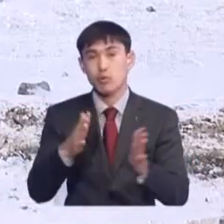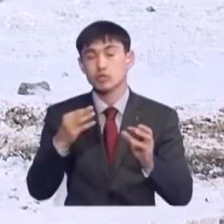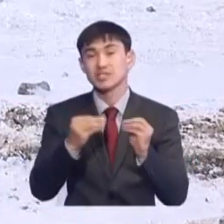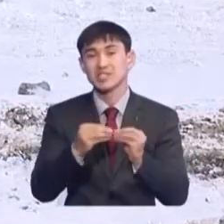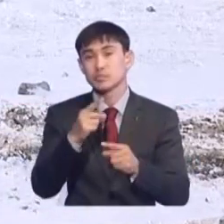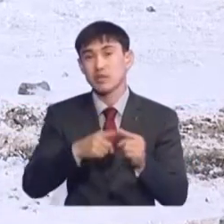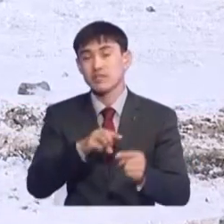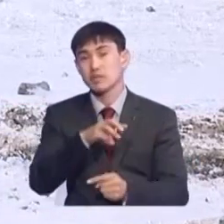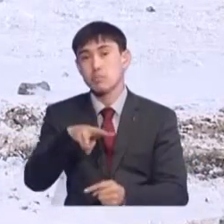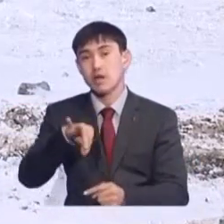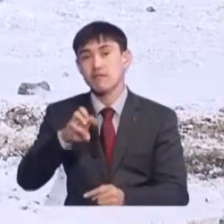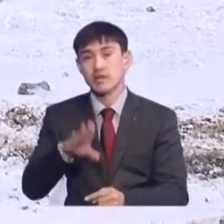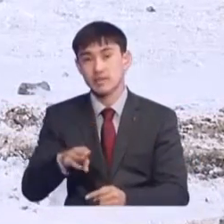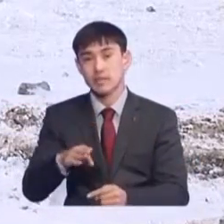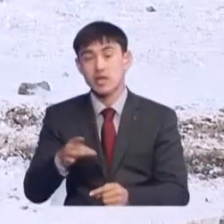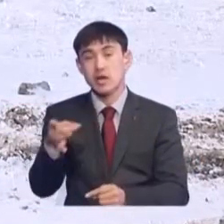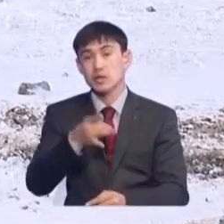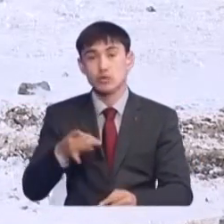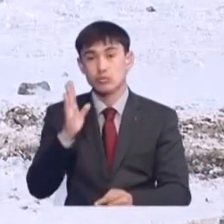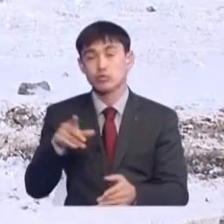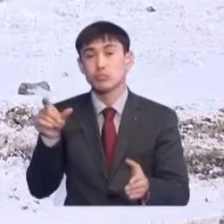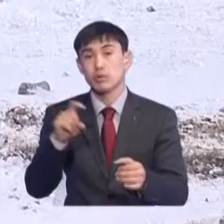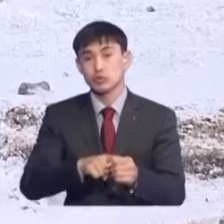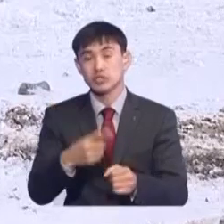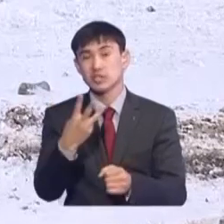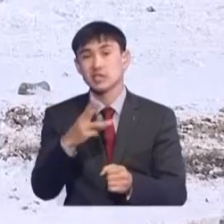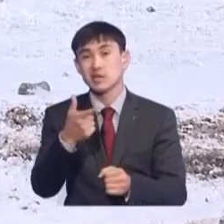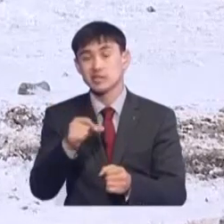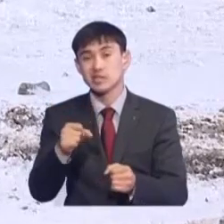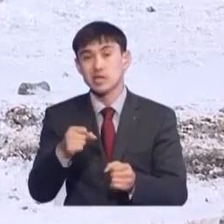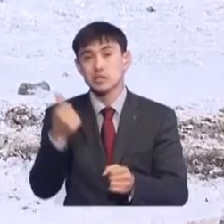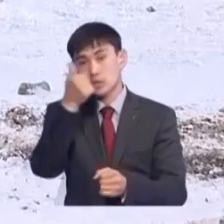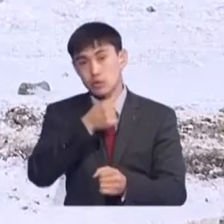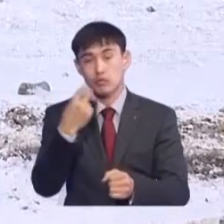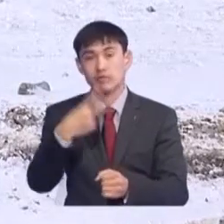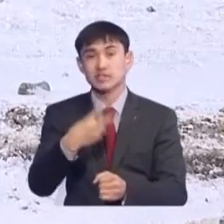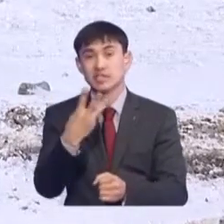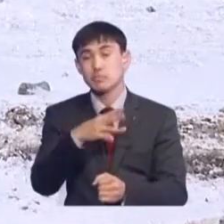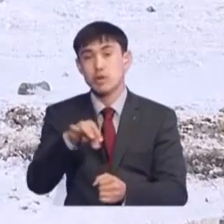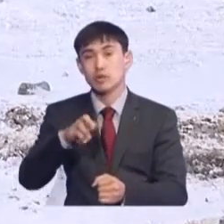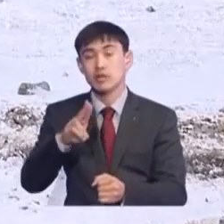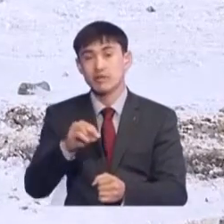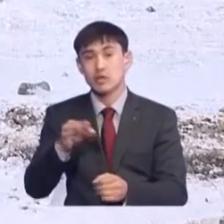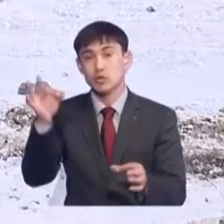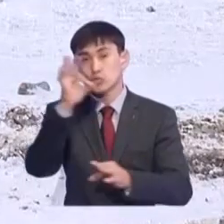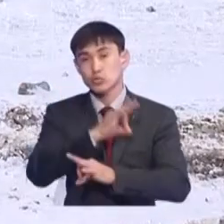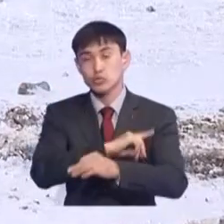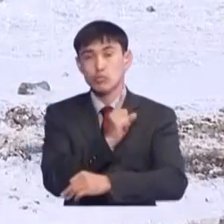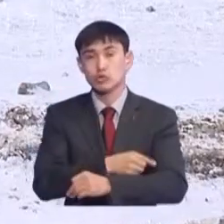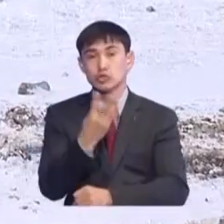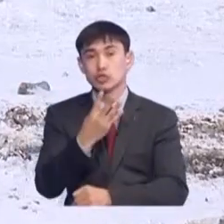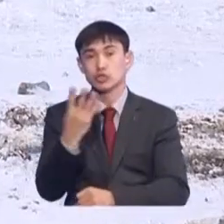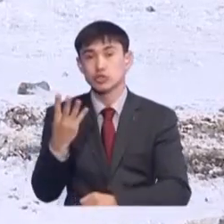105 Мега если в регионе будут подключены все эти с годовой выработкой мил кВт и суточной мощностью